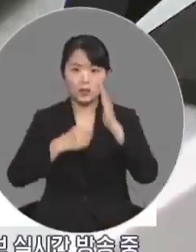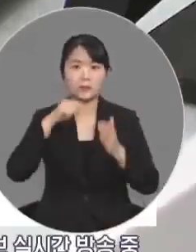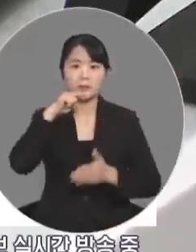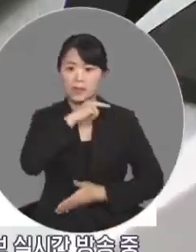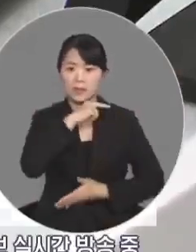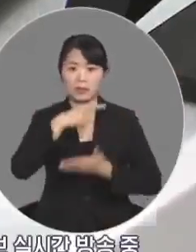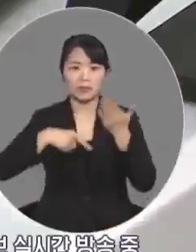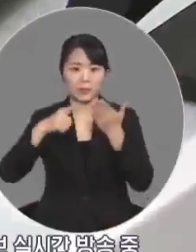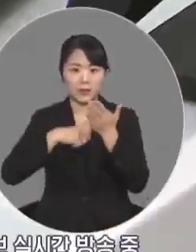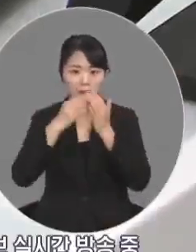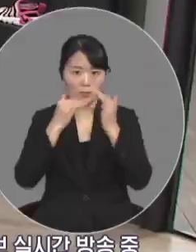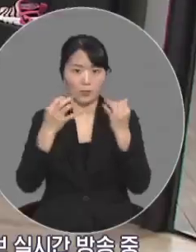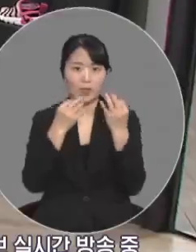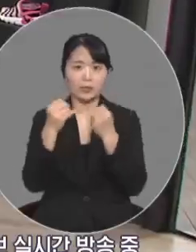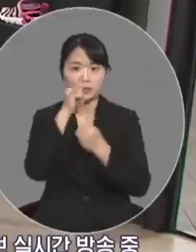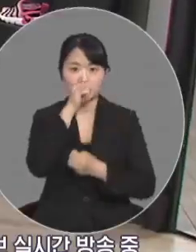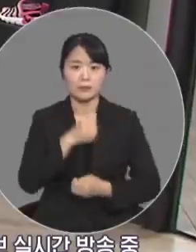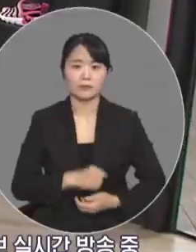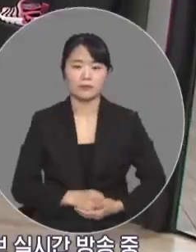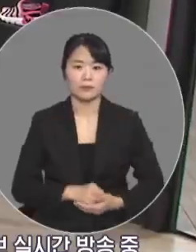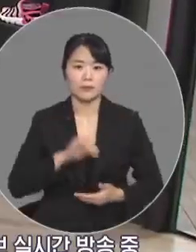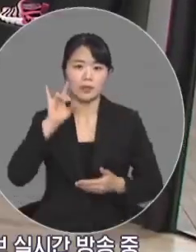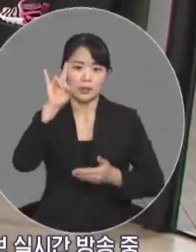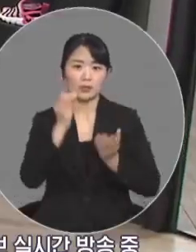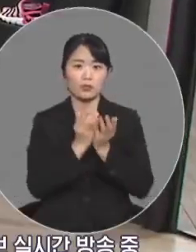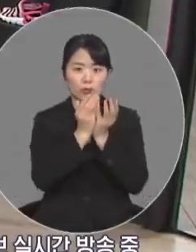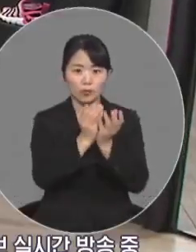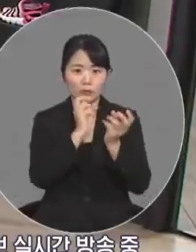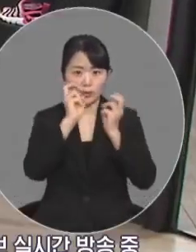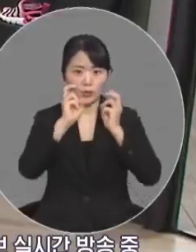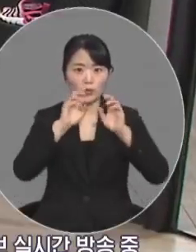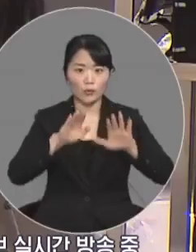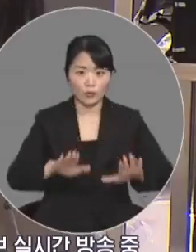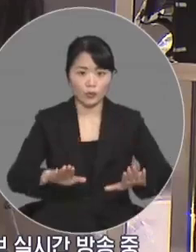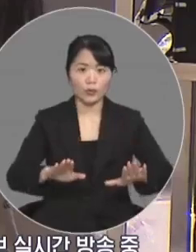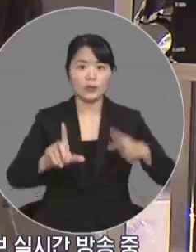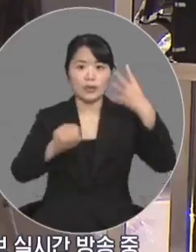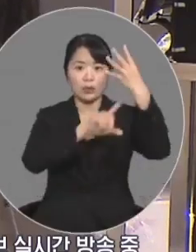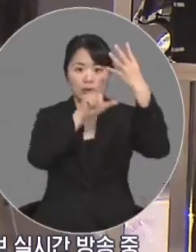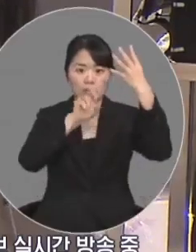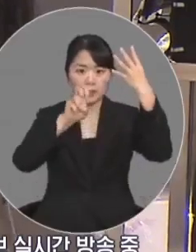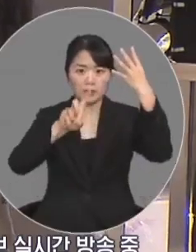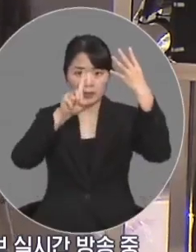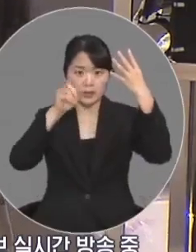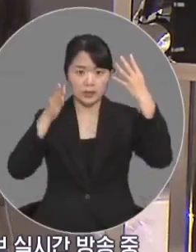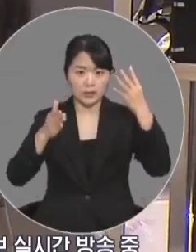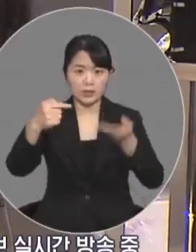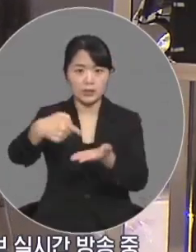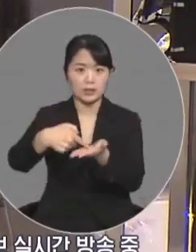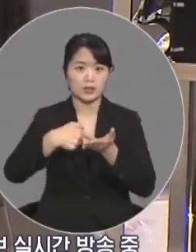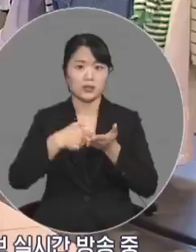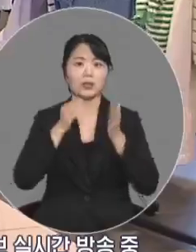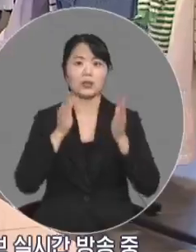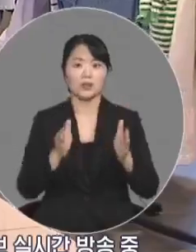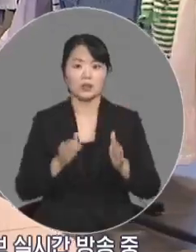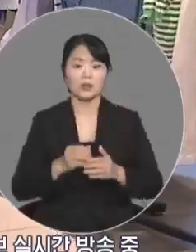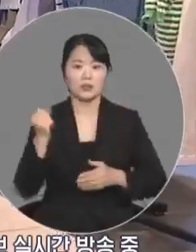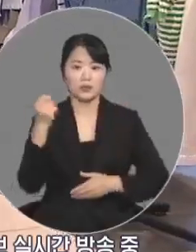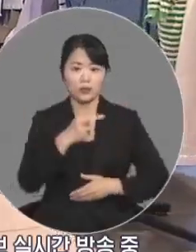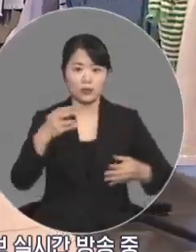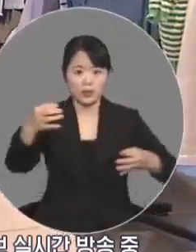것으로 파악됐습니다. 현대중공업은 오는 21일까지 소급분 지급 신청을 받고 있는 가운데 지역